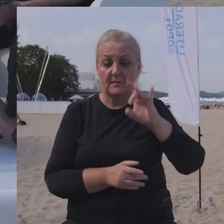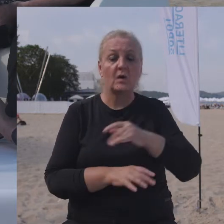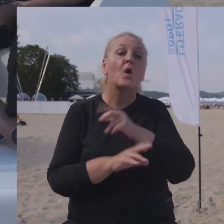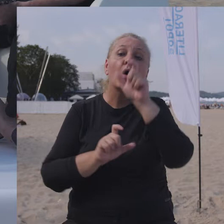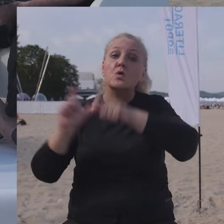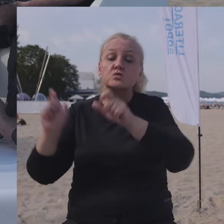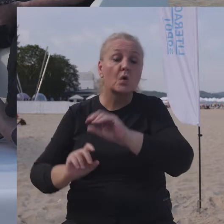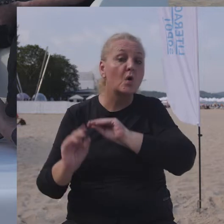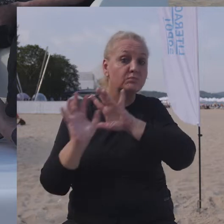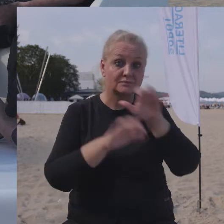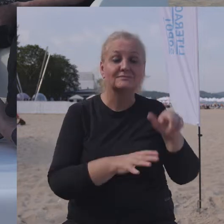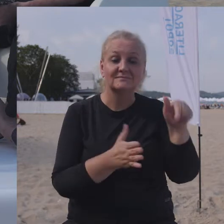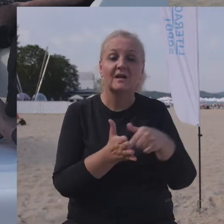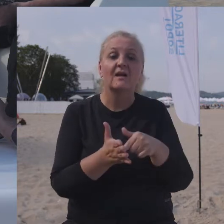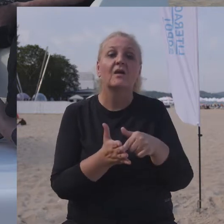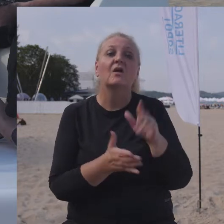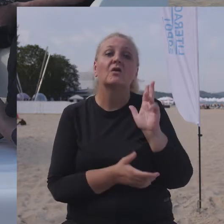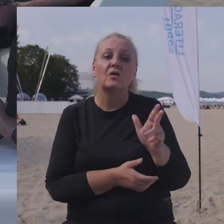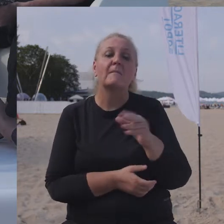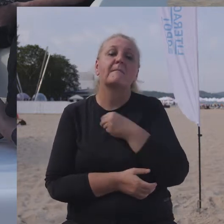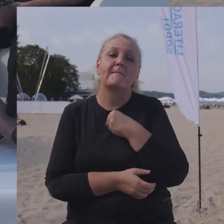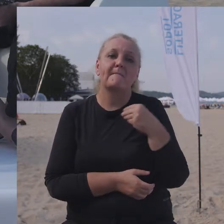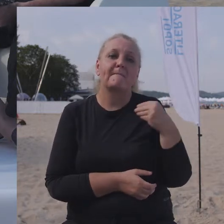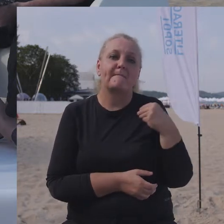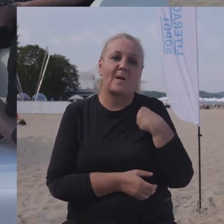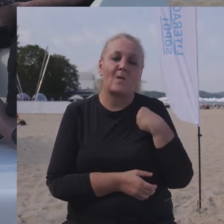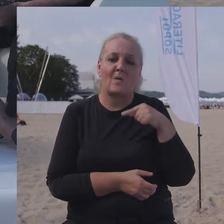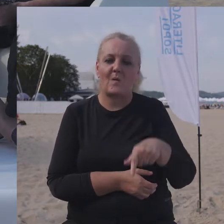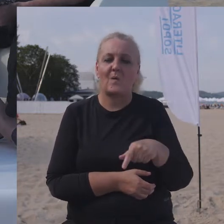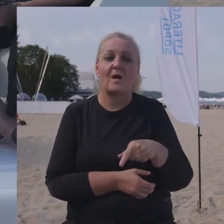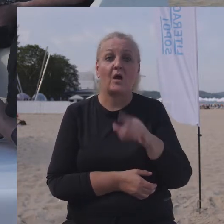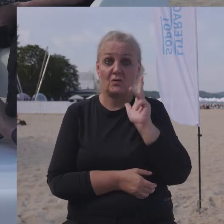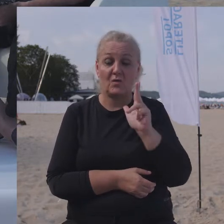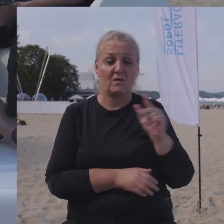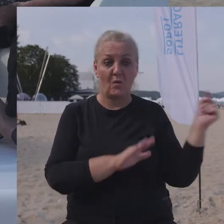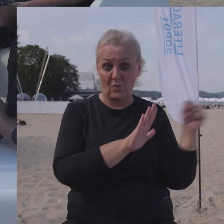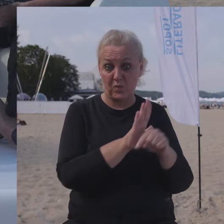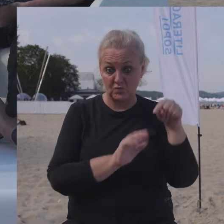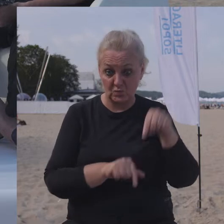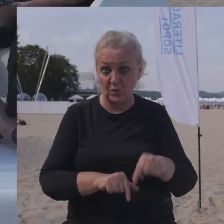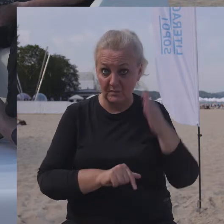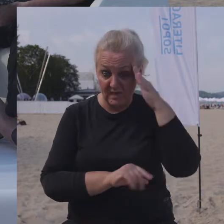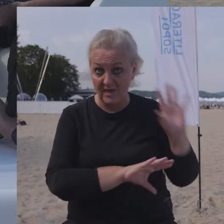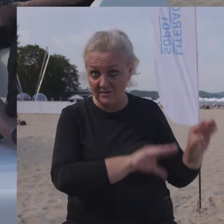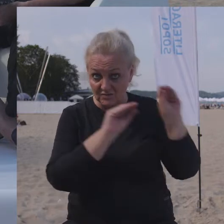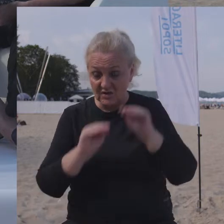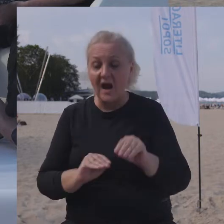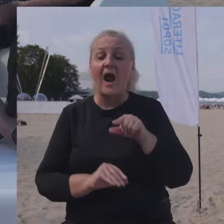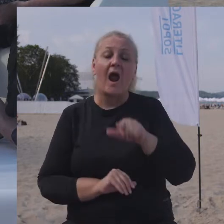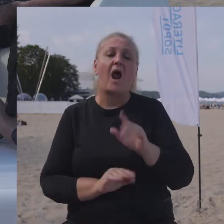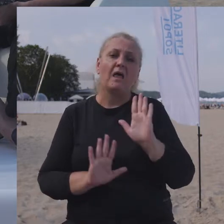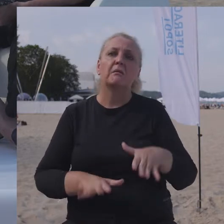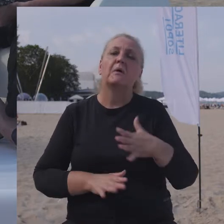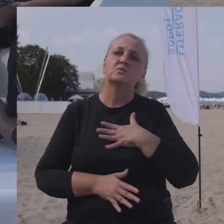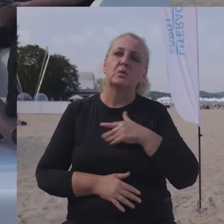uchodźczyniami i uchodźcami, które mimo tego, że Polska nie jest krajem najwygodniejszym do życia, to i tak tutaj czują się bardziej bezpiecznie niż na